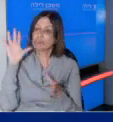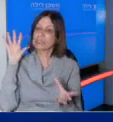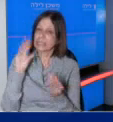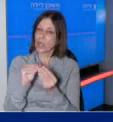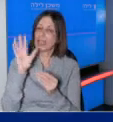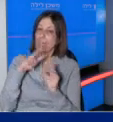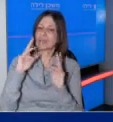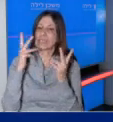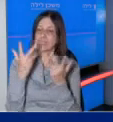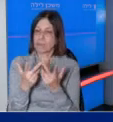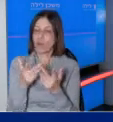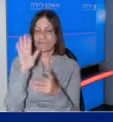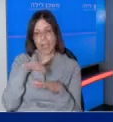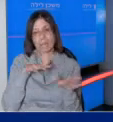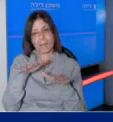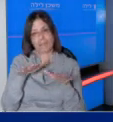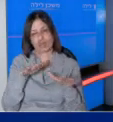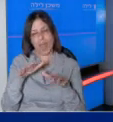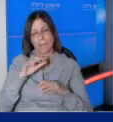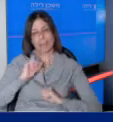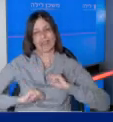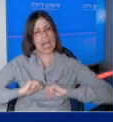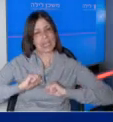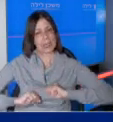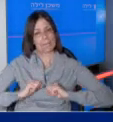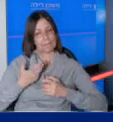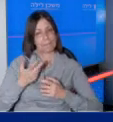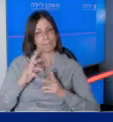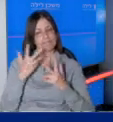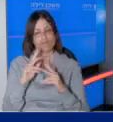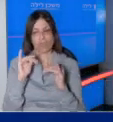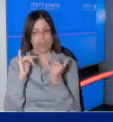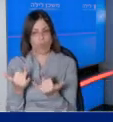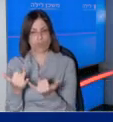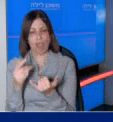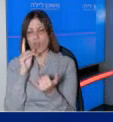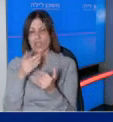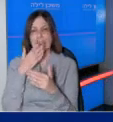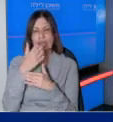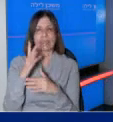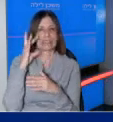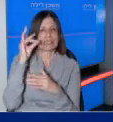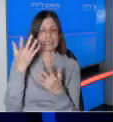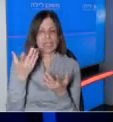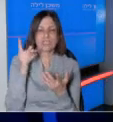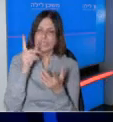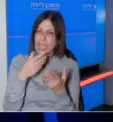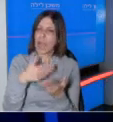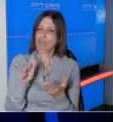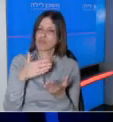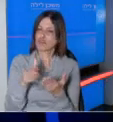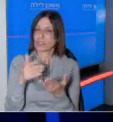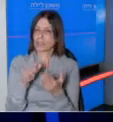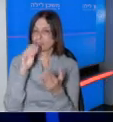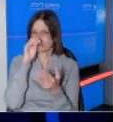שגם הציבור, וגם הממשלה, מתנהגים ומתנהלים נכון, ולא צריך להיכנס להיסטריה, נכון, צריך להמשיך